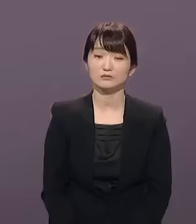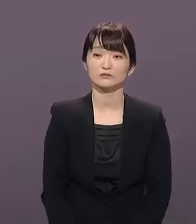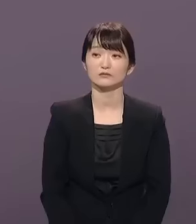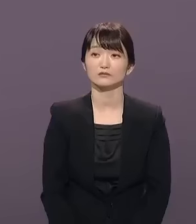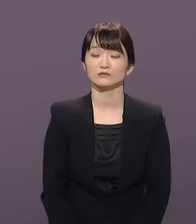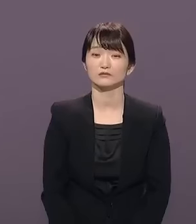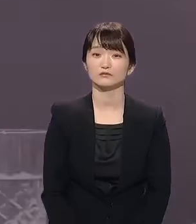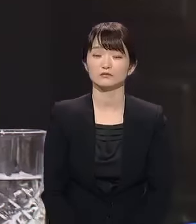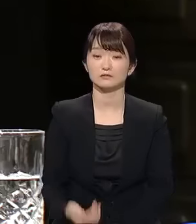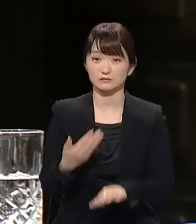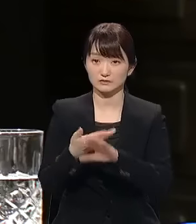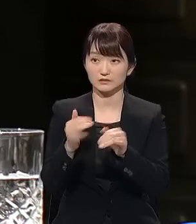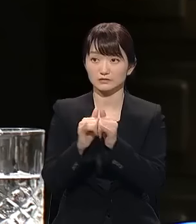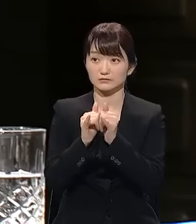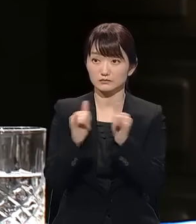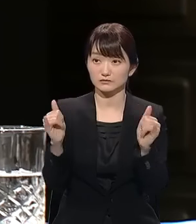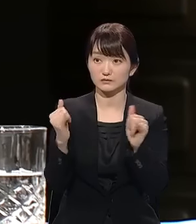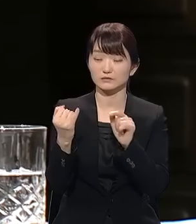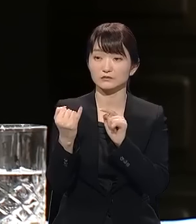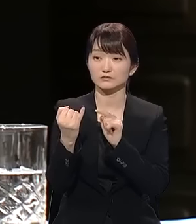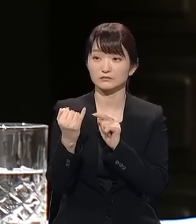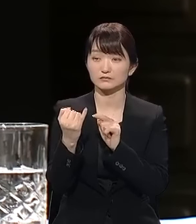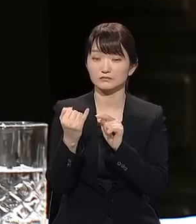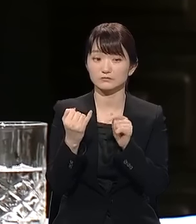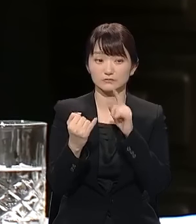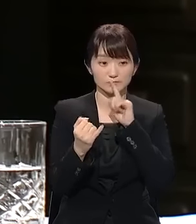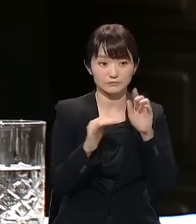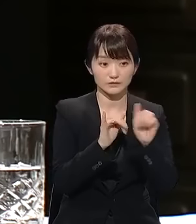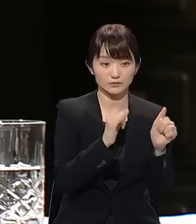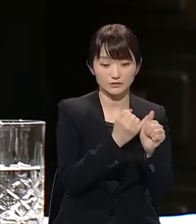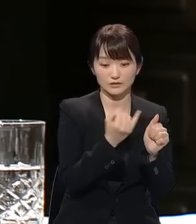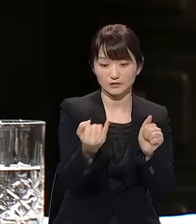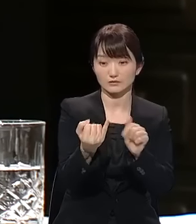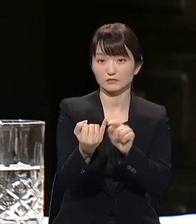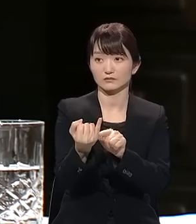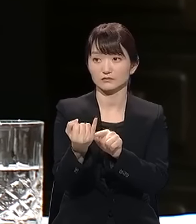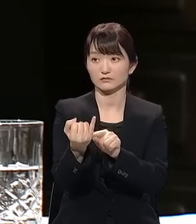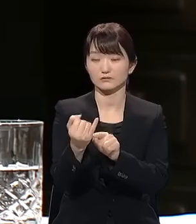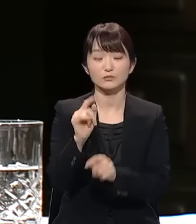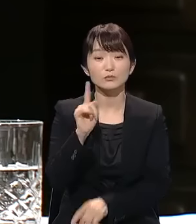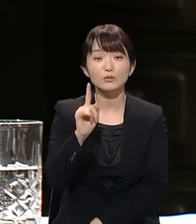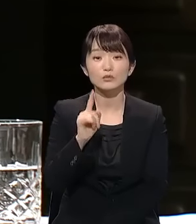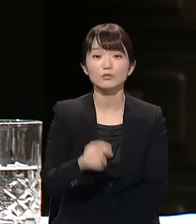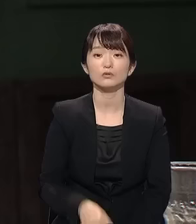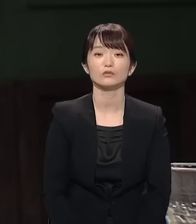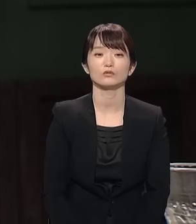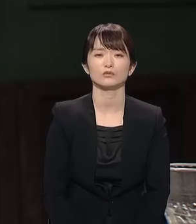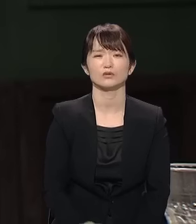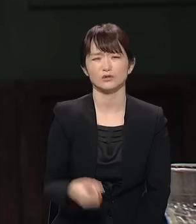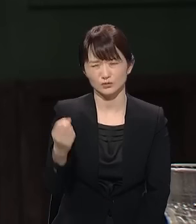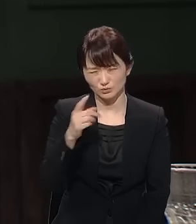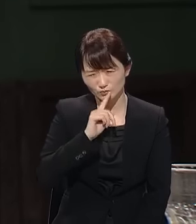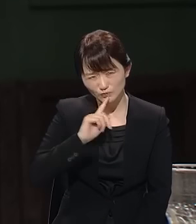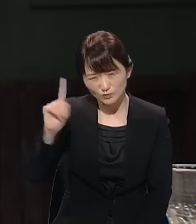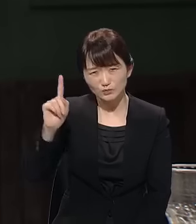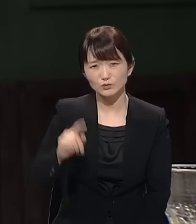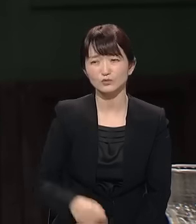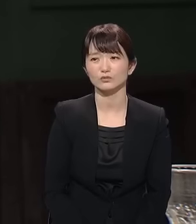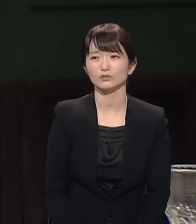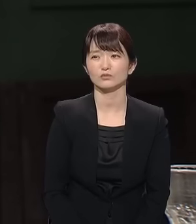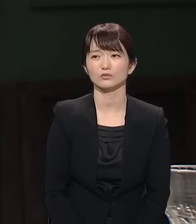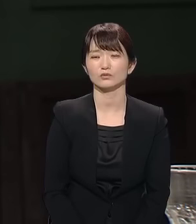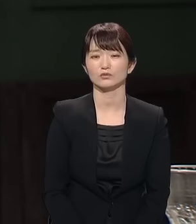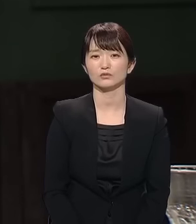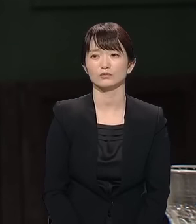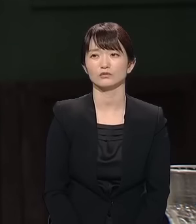다른 이해 당사자가 있죠이 어 제보자분의 아내 아내가 또 뭘 했다고요네 또 고소를 했습니다 그러니까